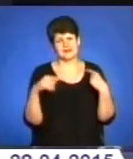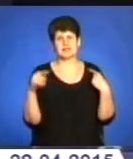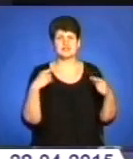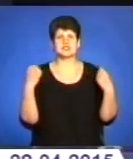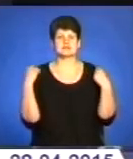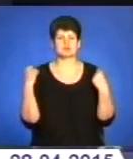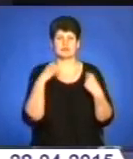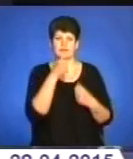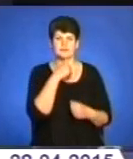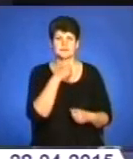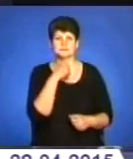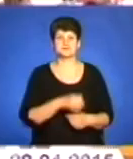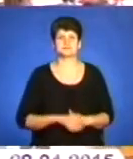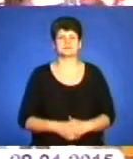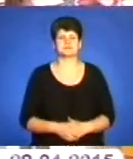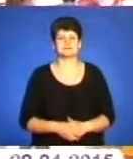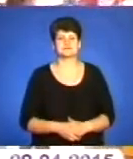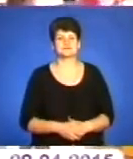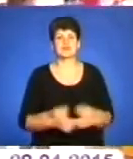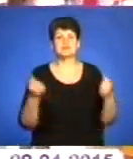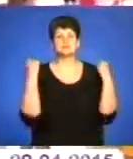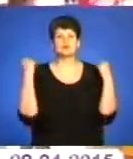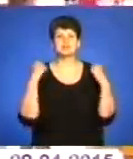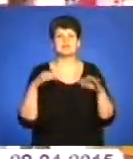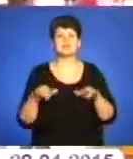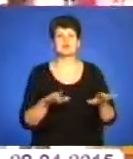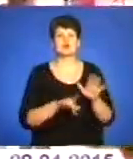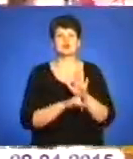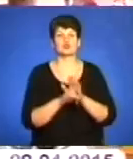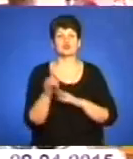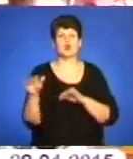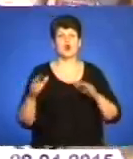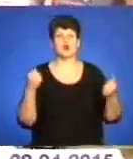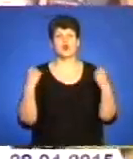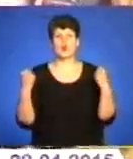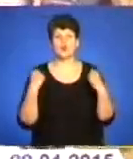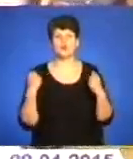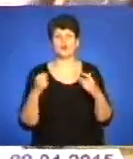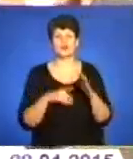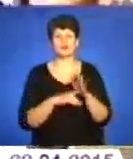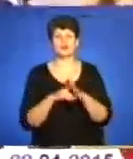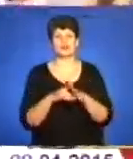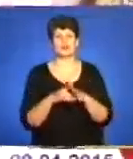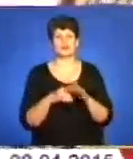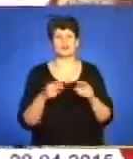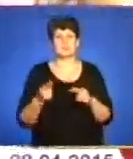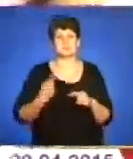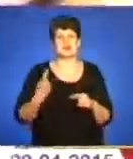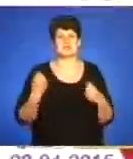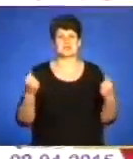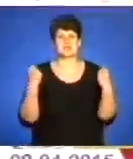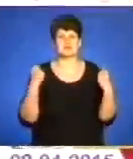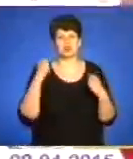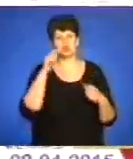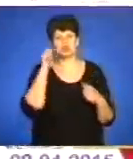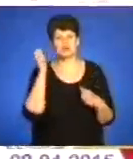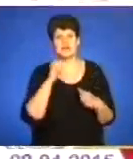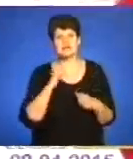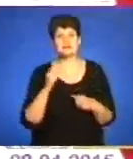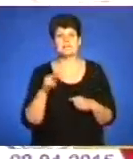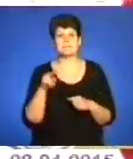спортивних випробуваннях. Спортивне дійство розпочалося з руханки, яку під бадьору музику провела майстер спорту України міжнародного